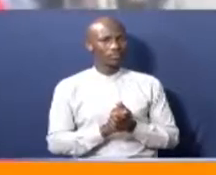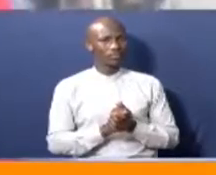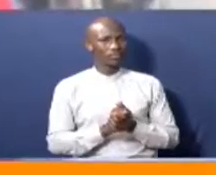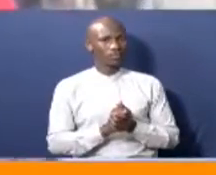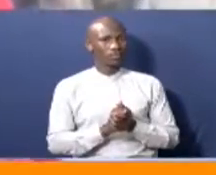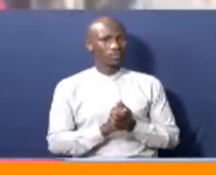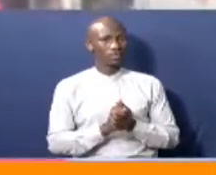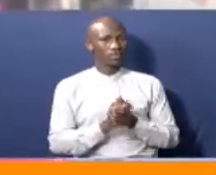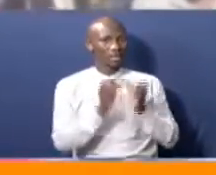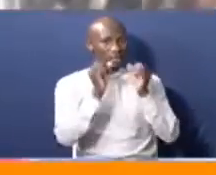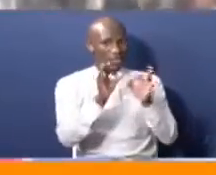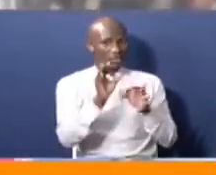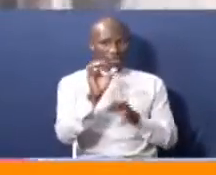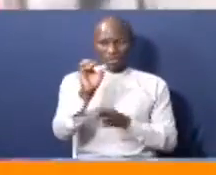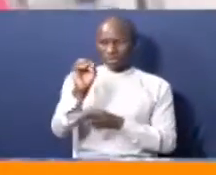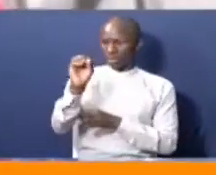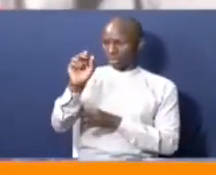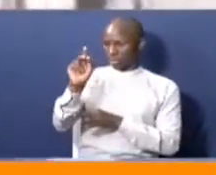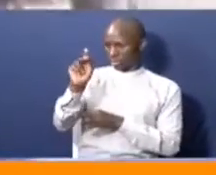Kama oka